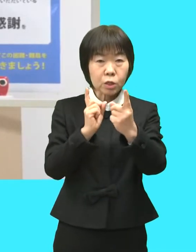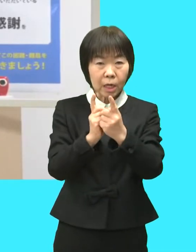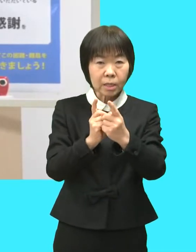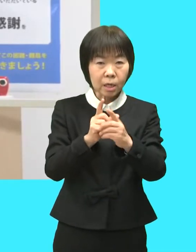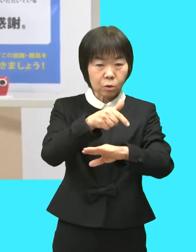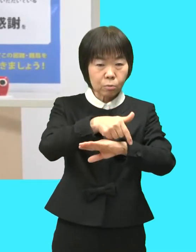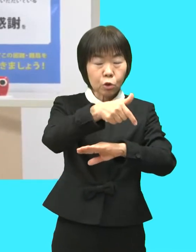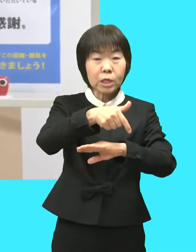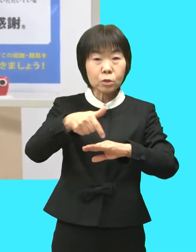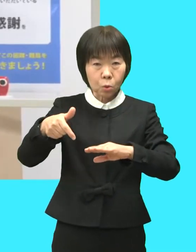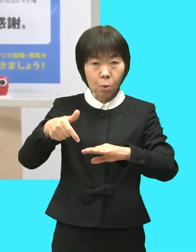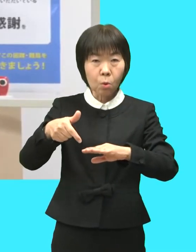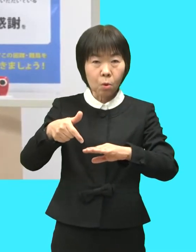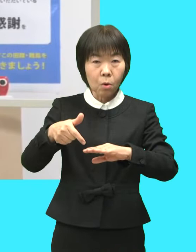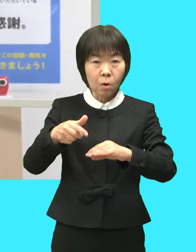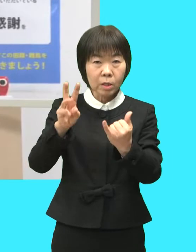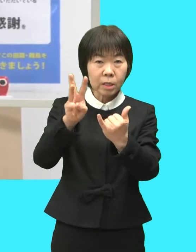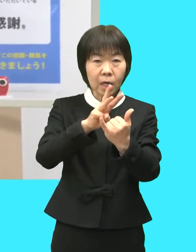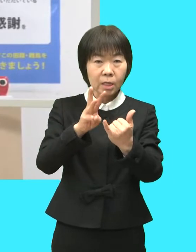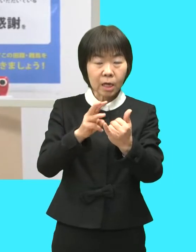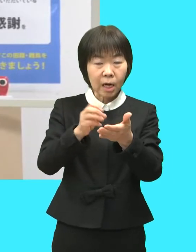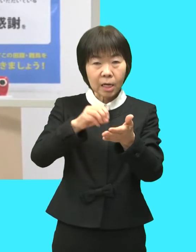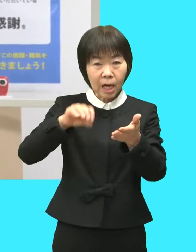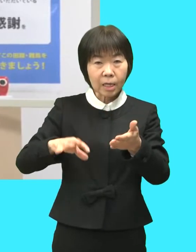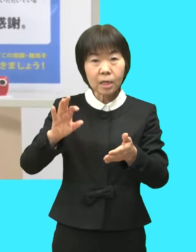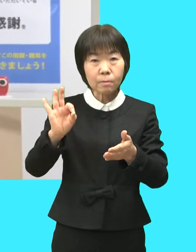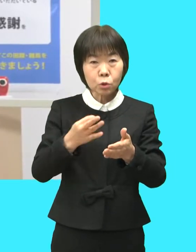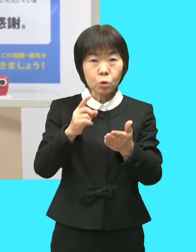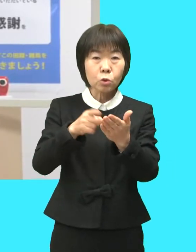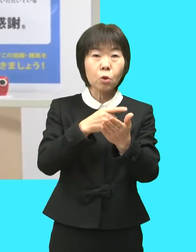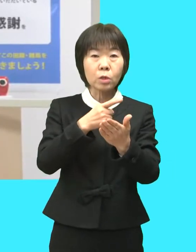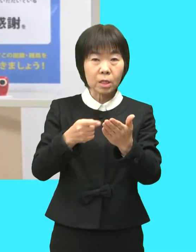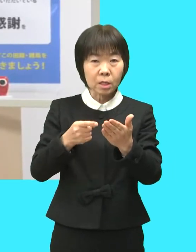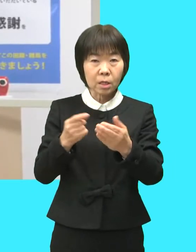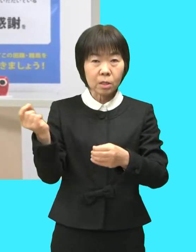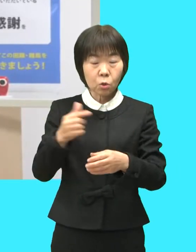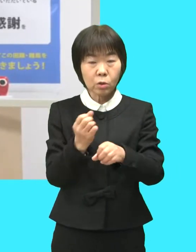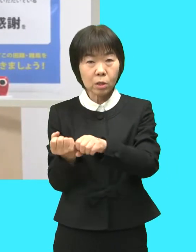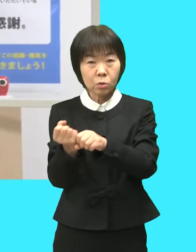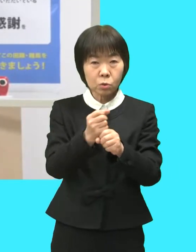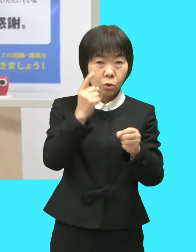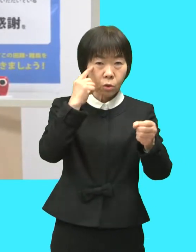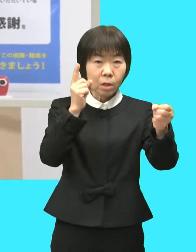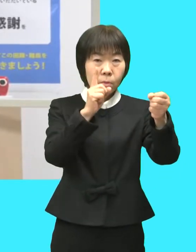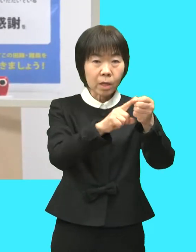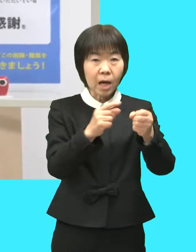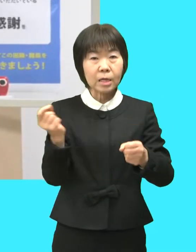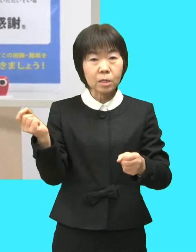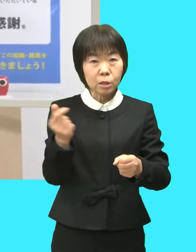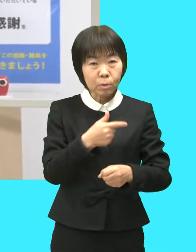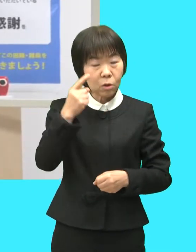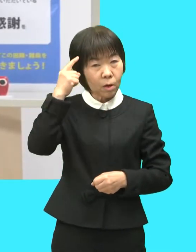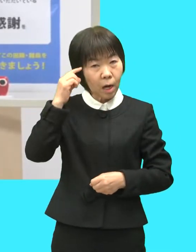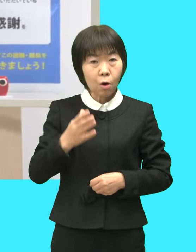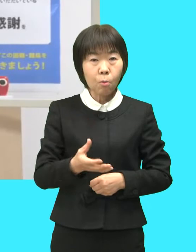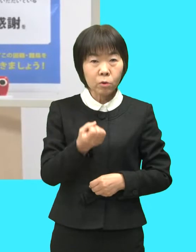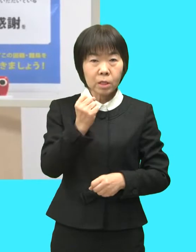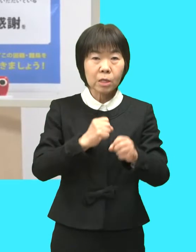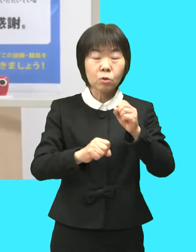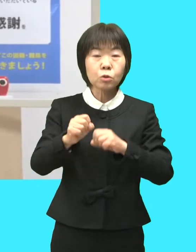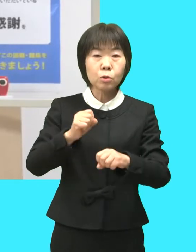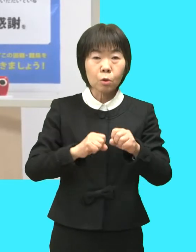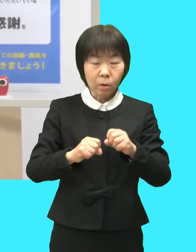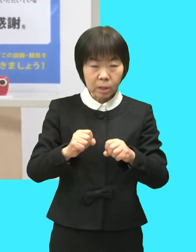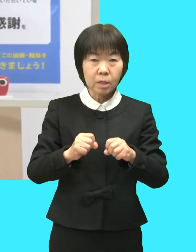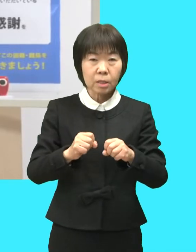策プロジェクト、災害廃棄物の処理など早期復旧に向けスピード感を持って取り組むと